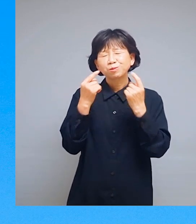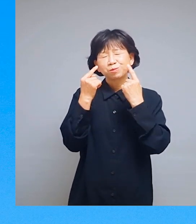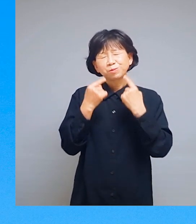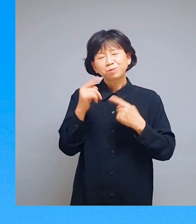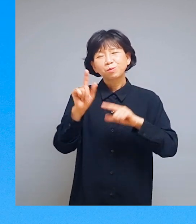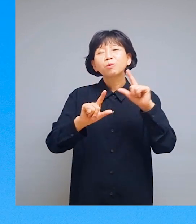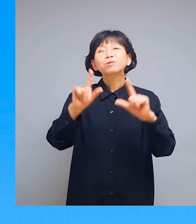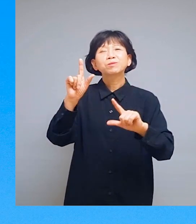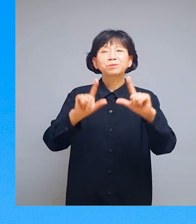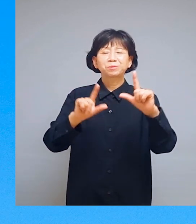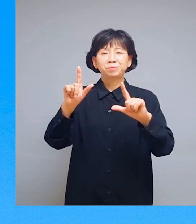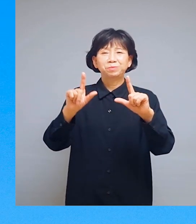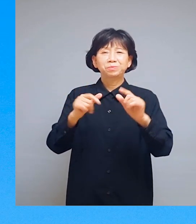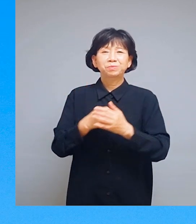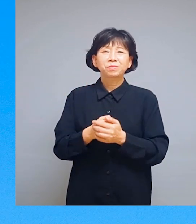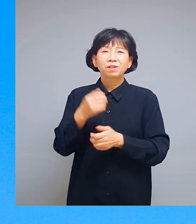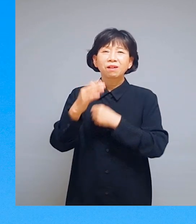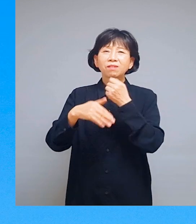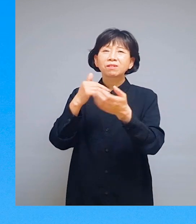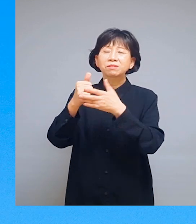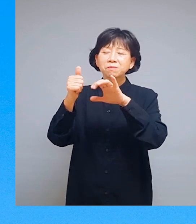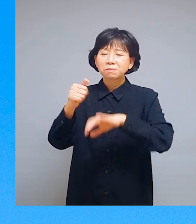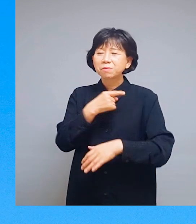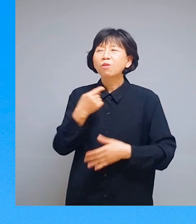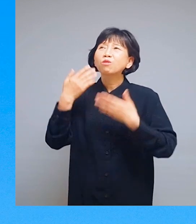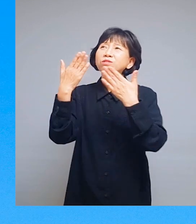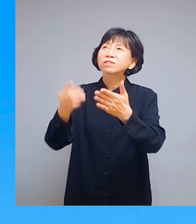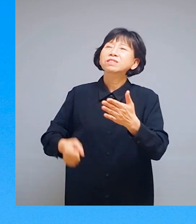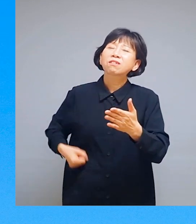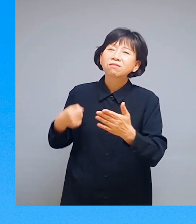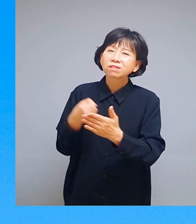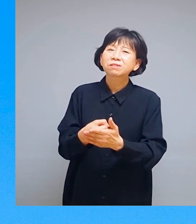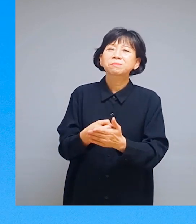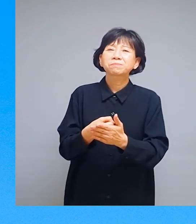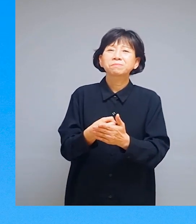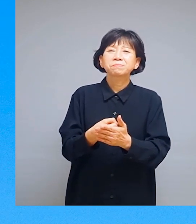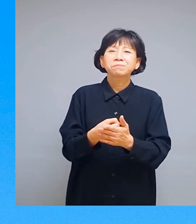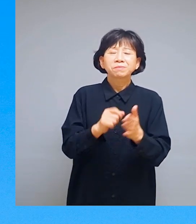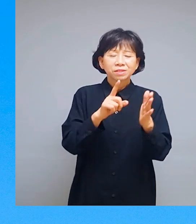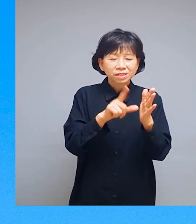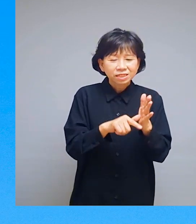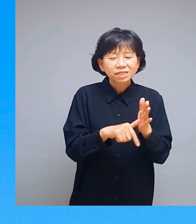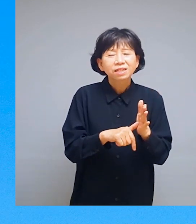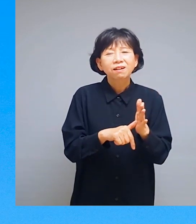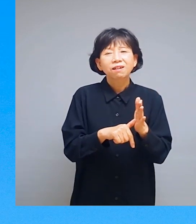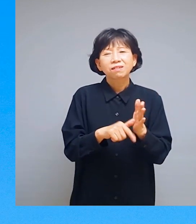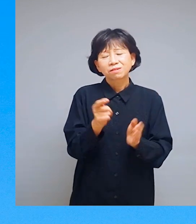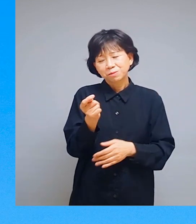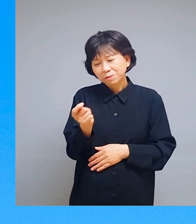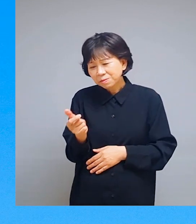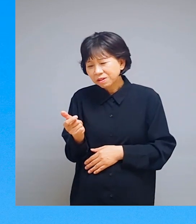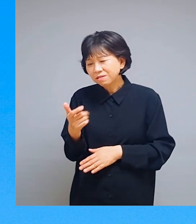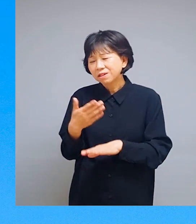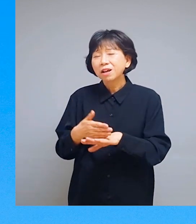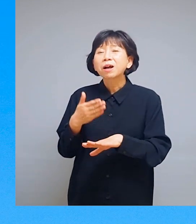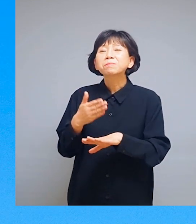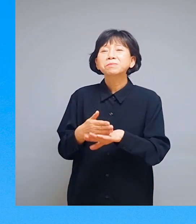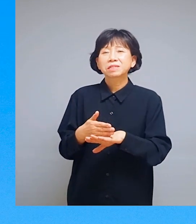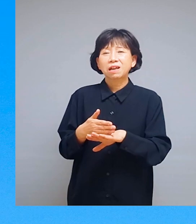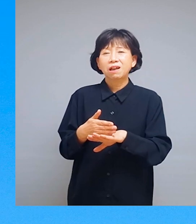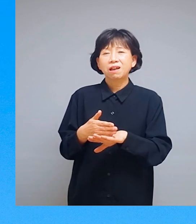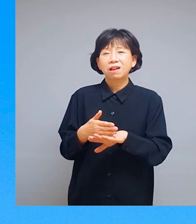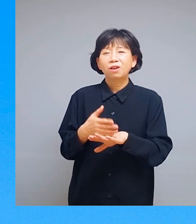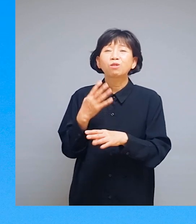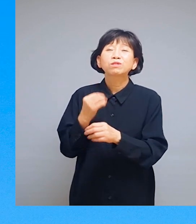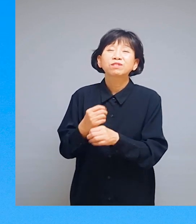모습, 하나님께 헌신을 결단했던 그 신앙 순간, 작은 것에서도 감사했던 순간, 저 여러분들이 떠올려